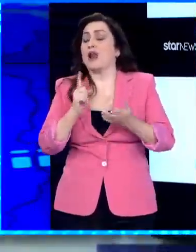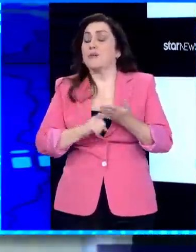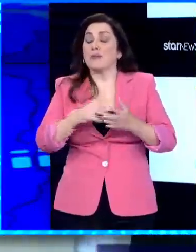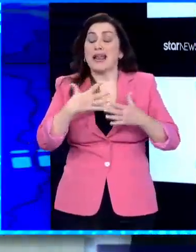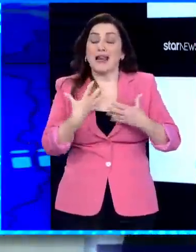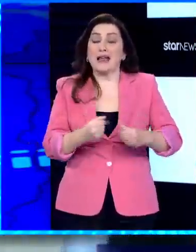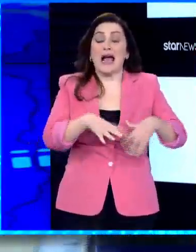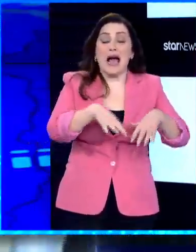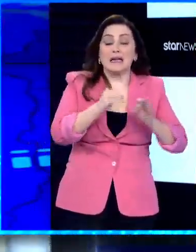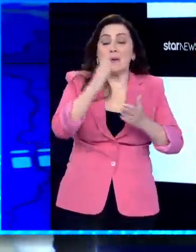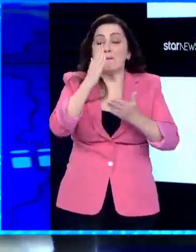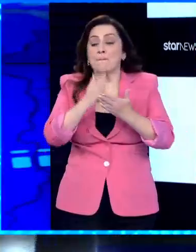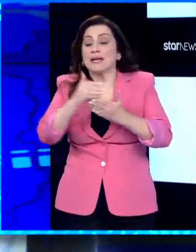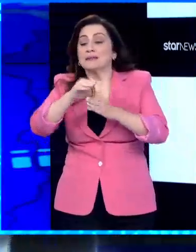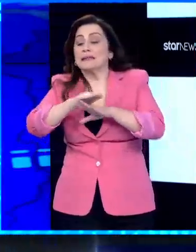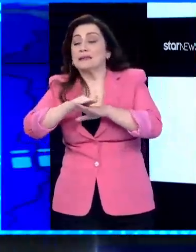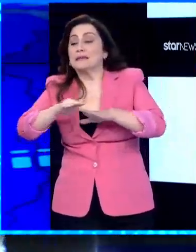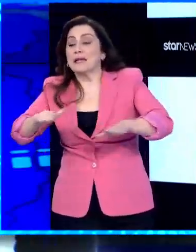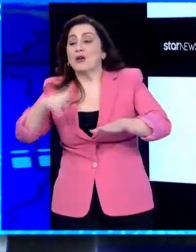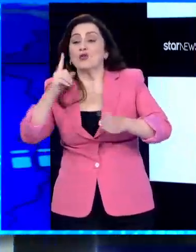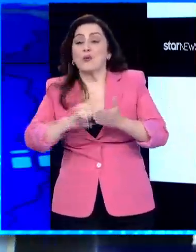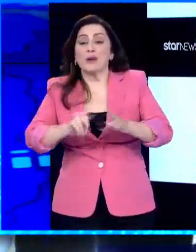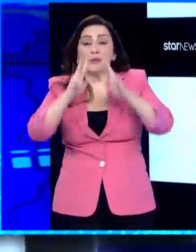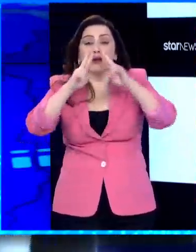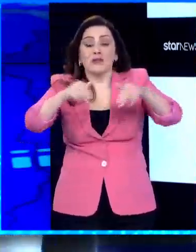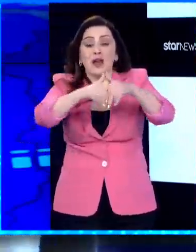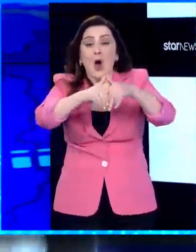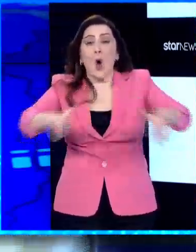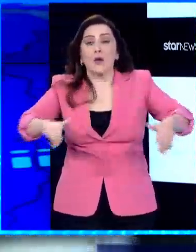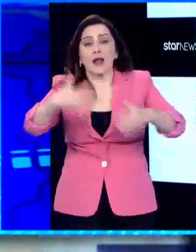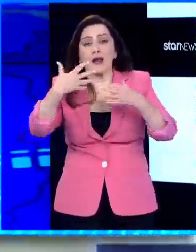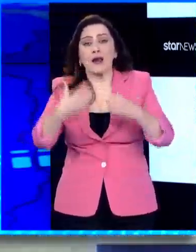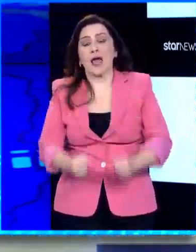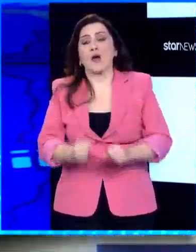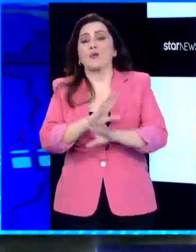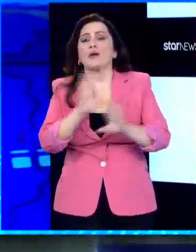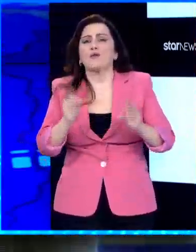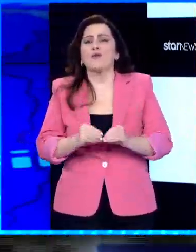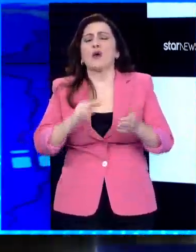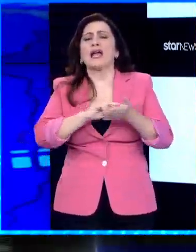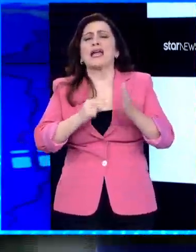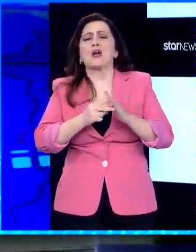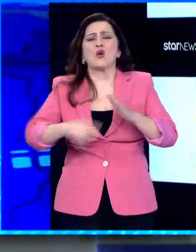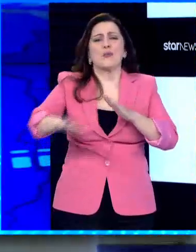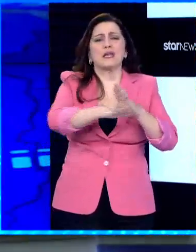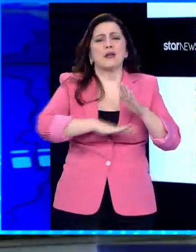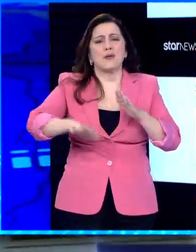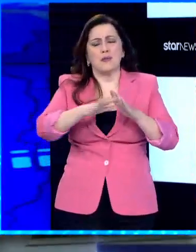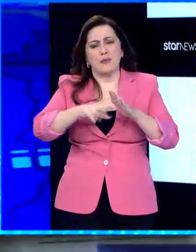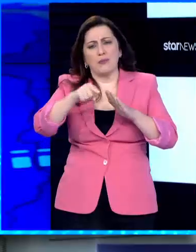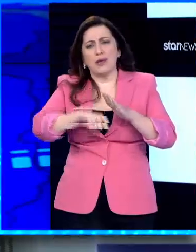και με ξεκάθαρες κόκκινες γραμμές, με φυσική προοπτική την οριοθέτηση Υφαλοκρηπίδας και ΑΟΣ στην